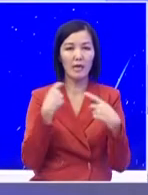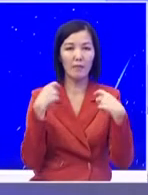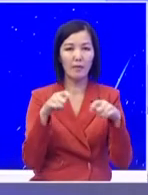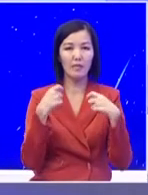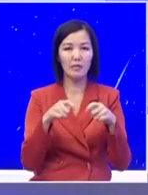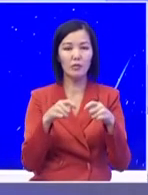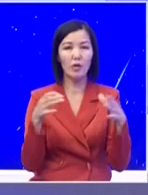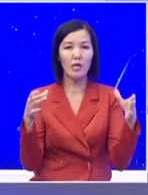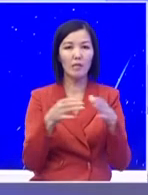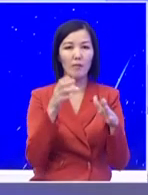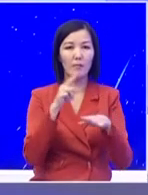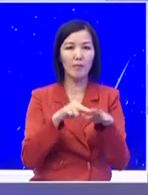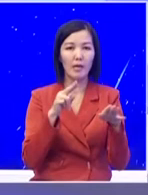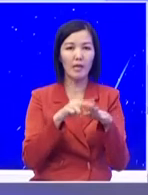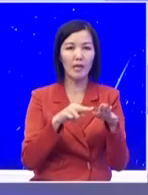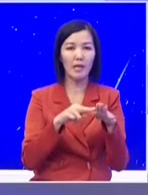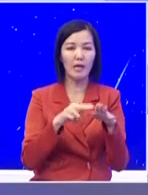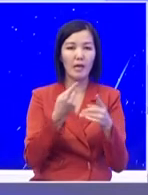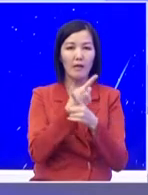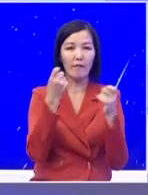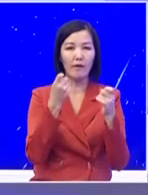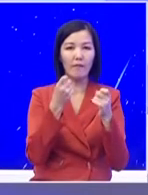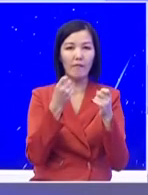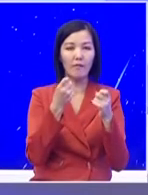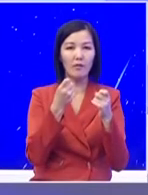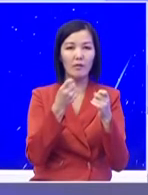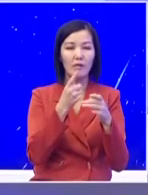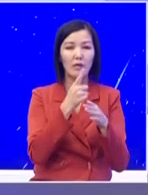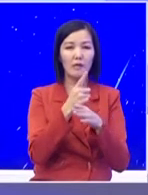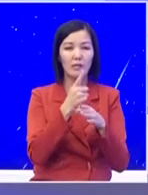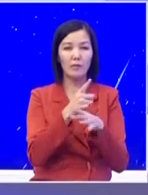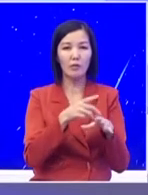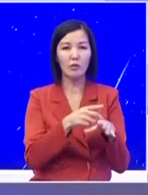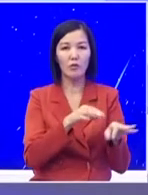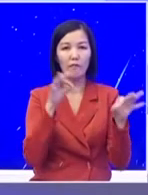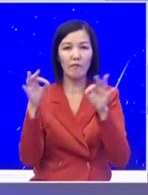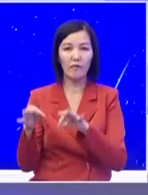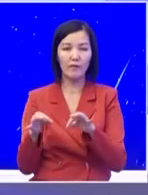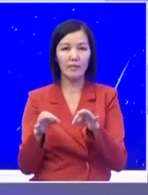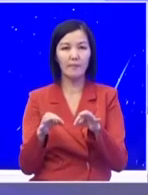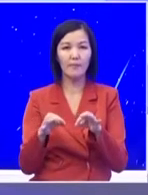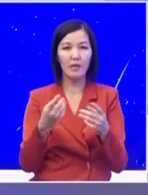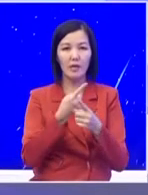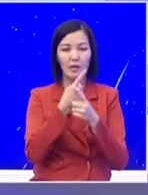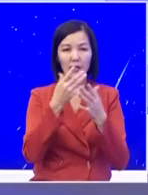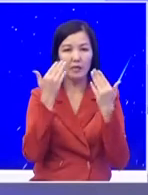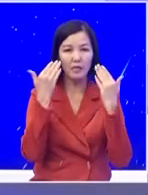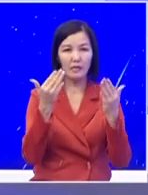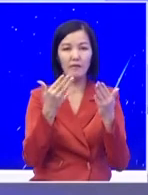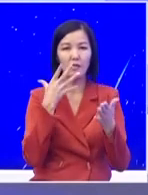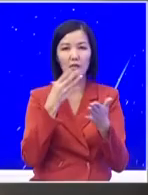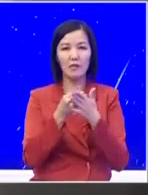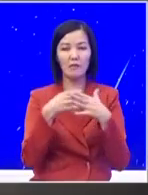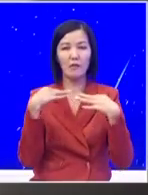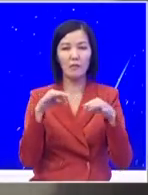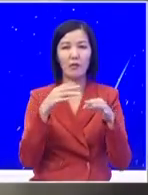департамента полиции была получена оперативная информация о вывозе запрещенного вещества. Неизвестные на своей автомашине